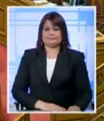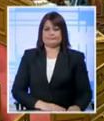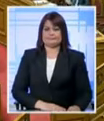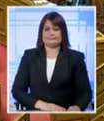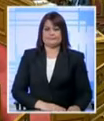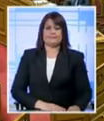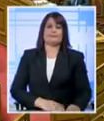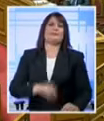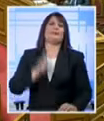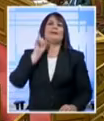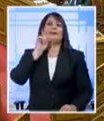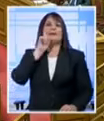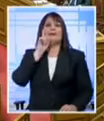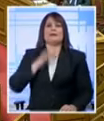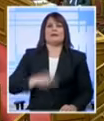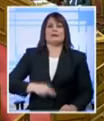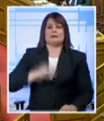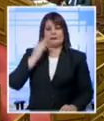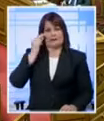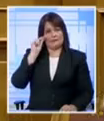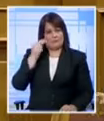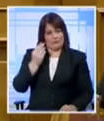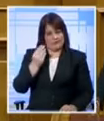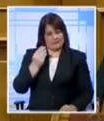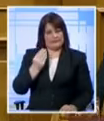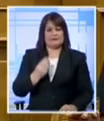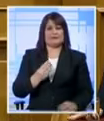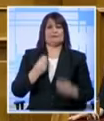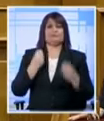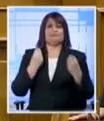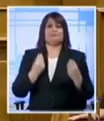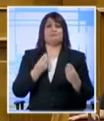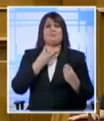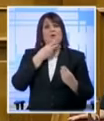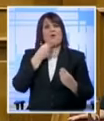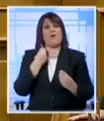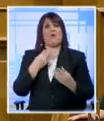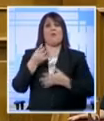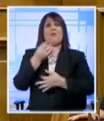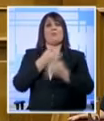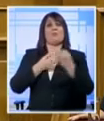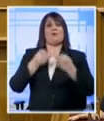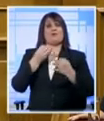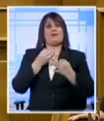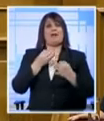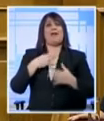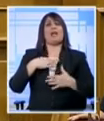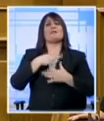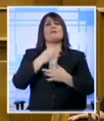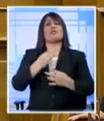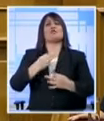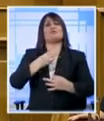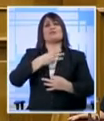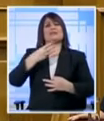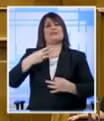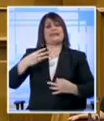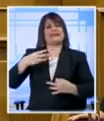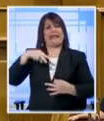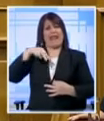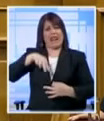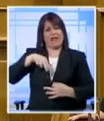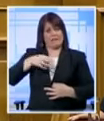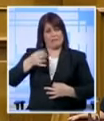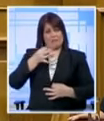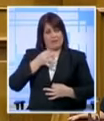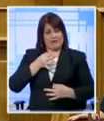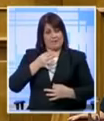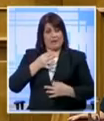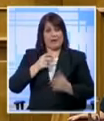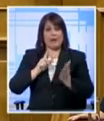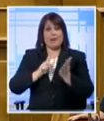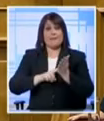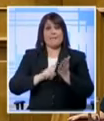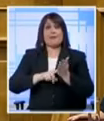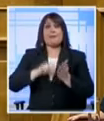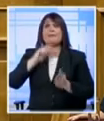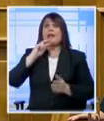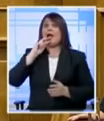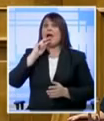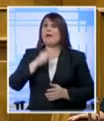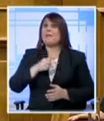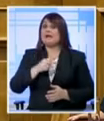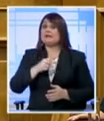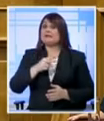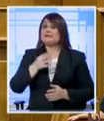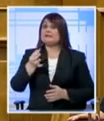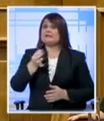Κυρίες και κύριοι συνάδελφοι, ωραία και επικά αυτά τα οποία μας είπε ο κύριος Λαφαζάνης. Μία απάντηση όμως πρέπει να δώσετε, κύριε